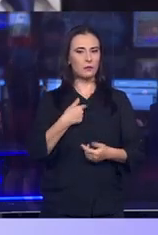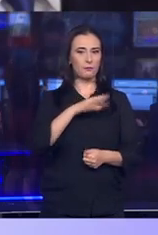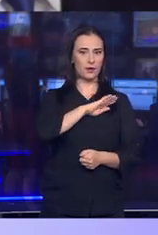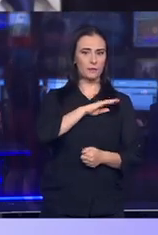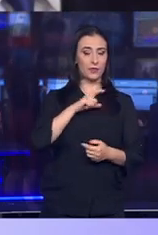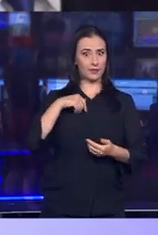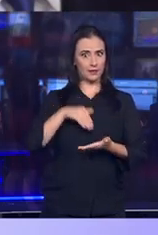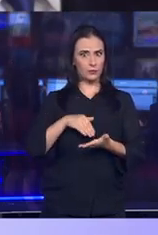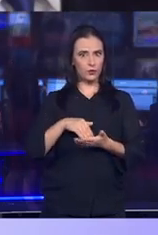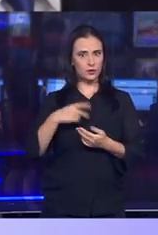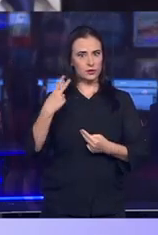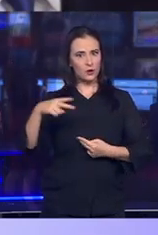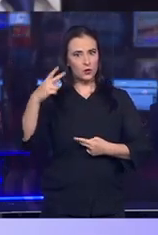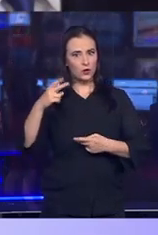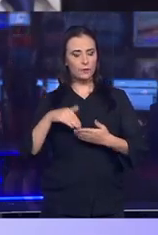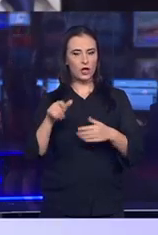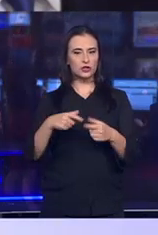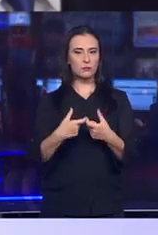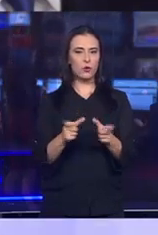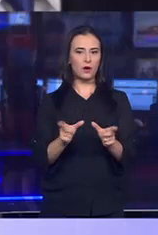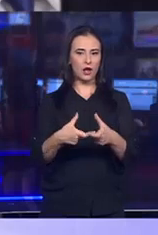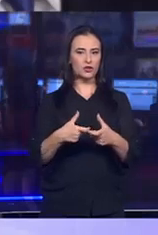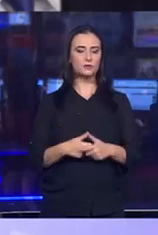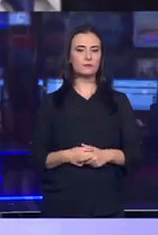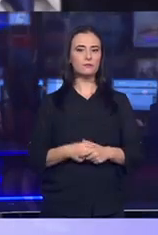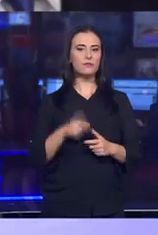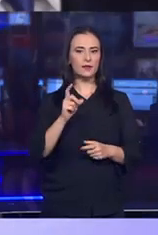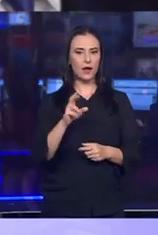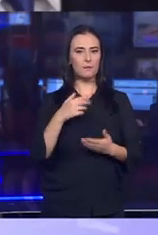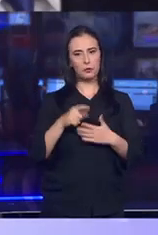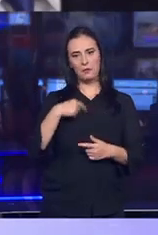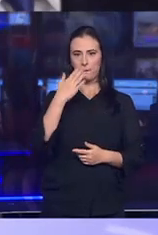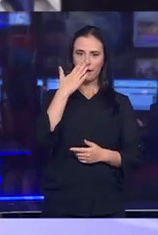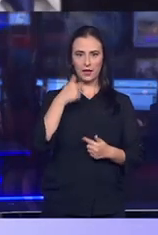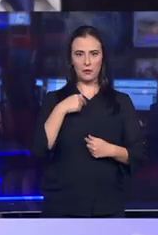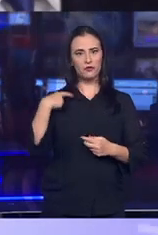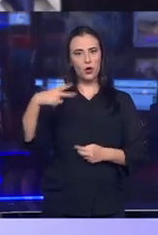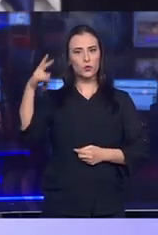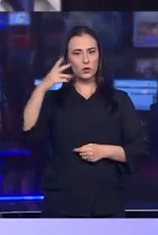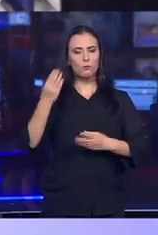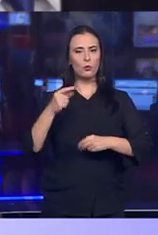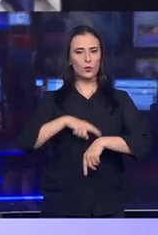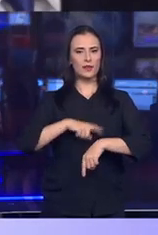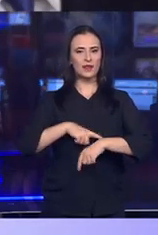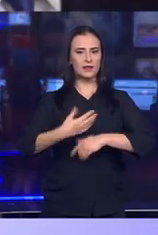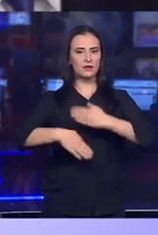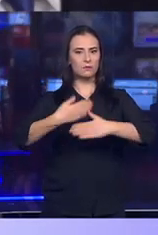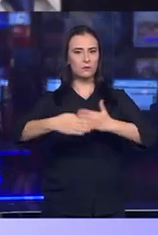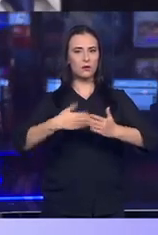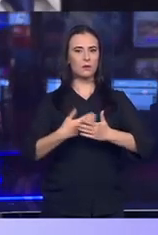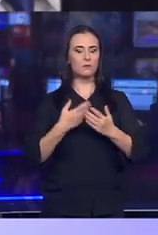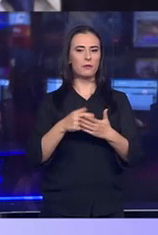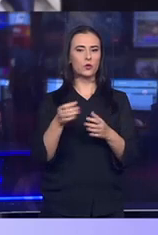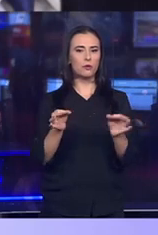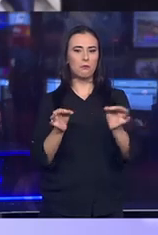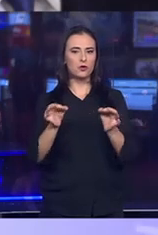să continue acest blocaj pe tema Schengen. Da, după părerea mea, va continua câtă vreme nu există creată o